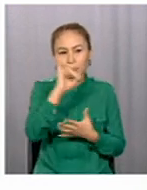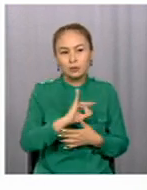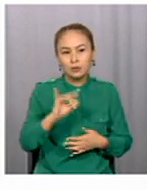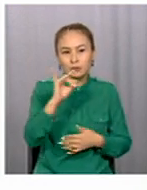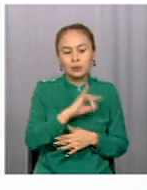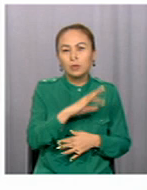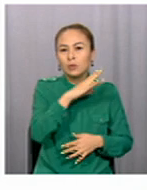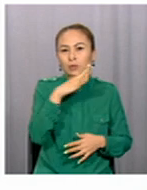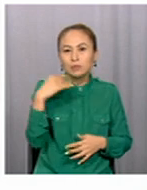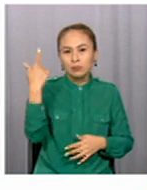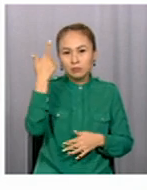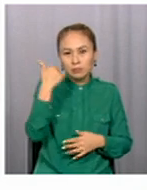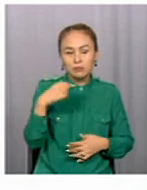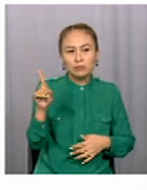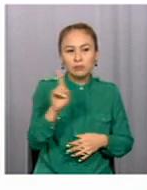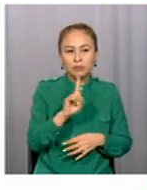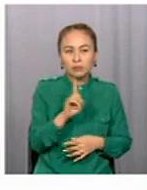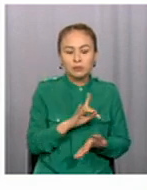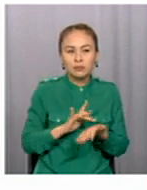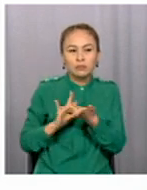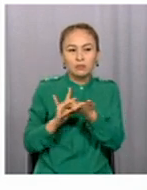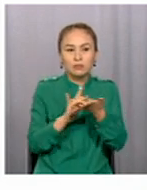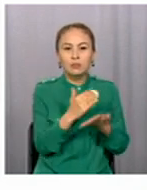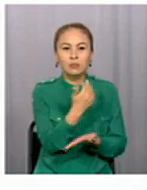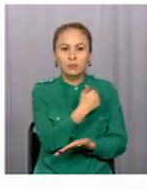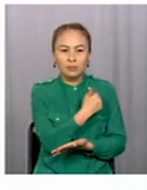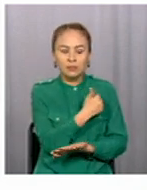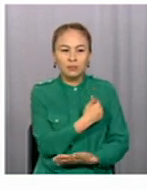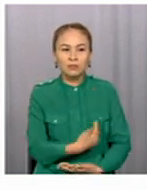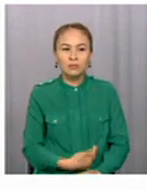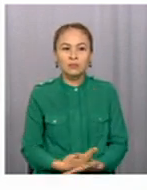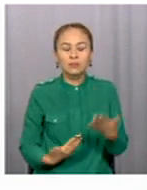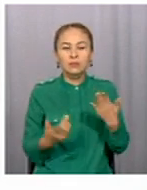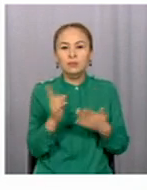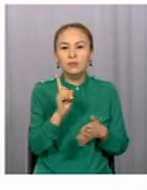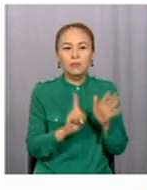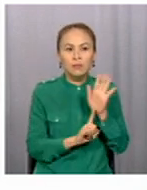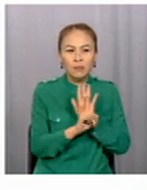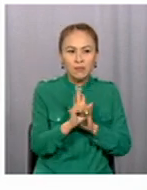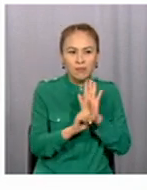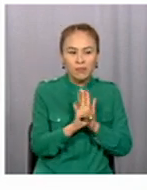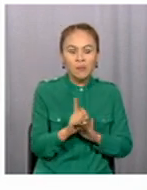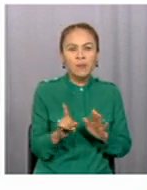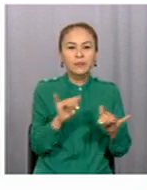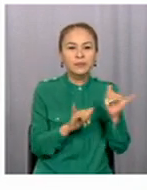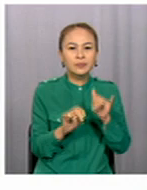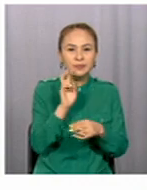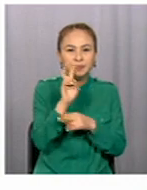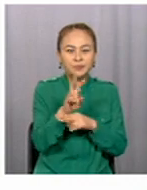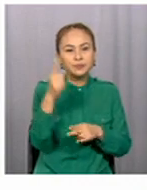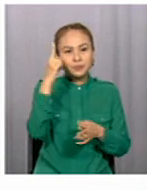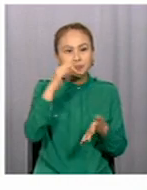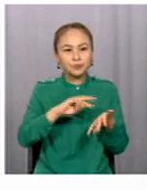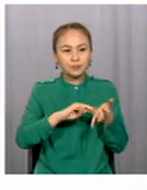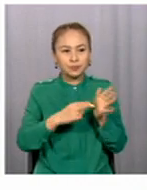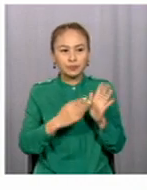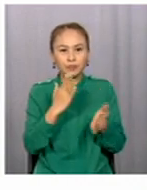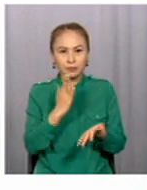көбірек білу үшін саяхаттағыларын келе ме? Неден бастауды, қайда баруды ойластырып жүрсіндер